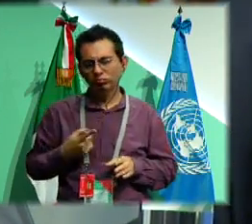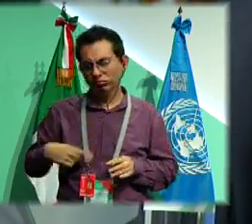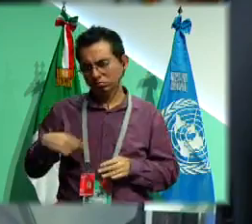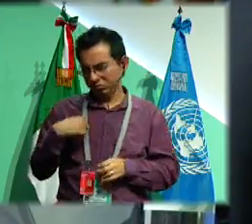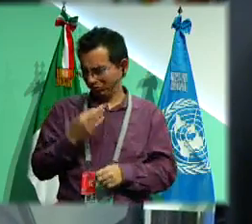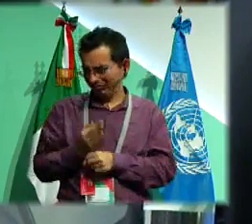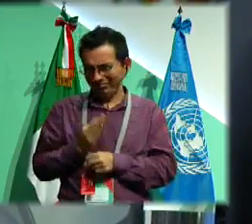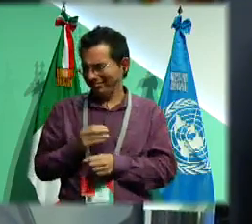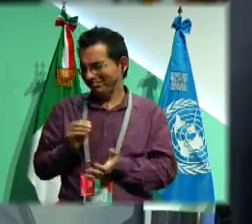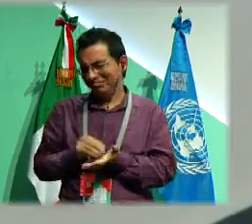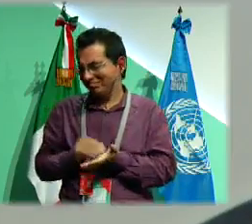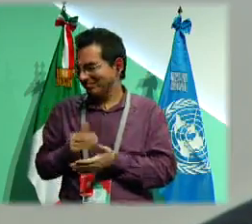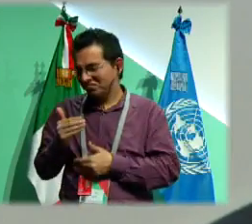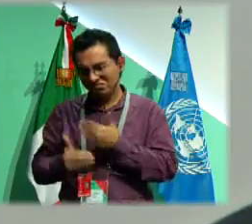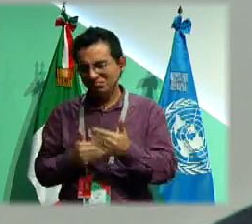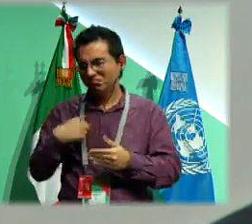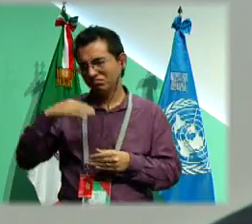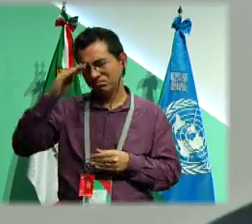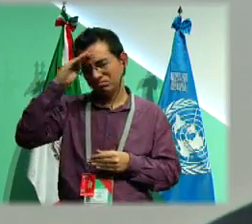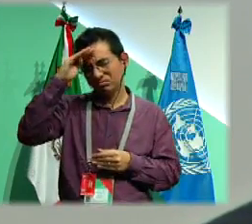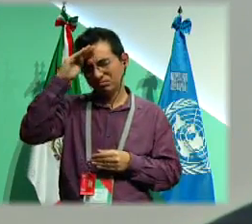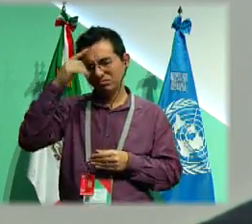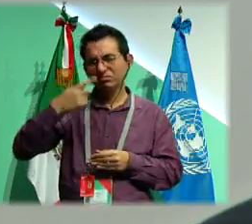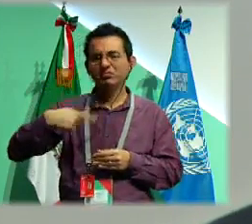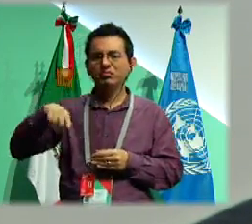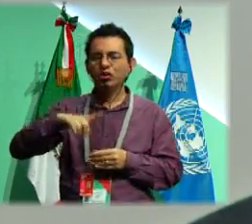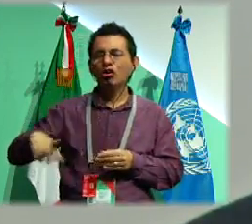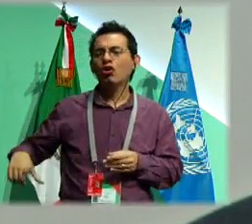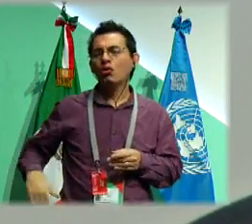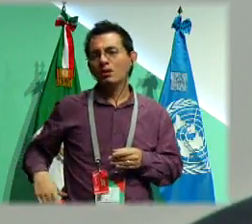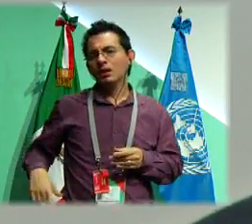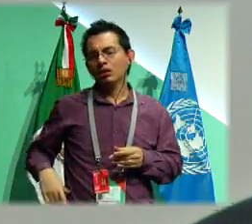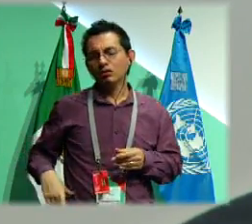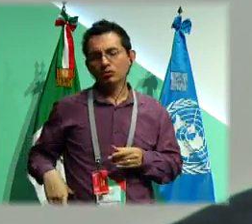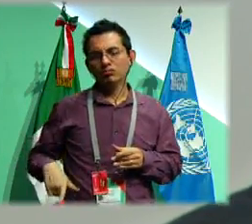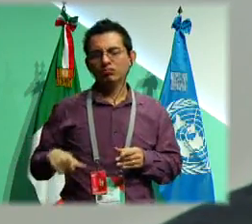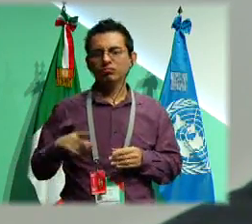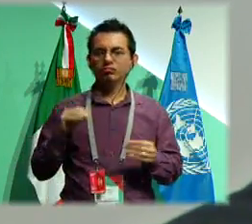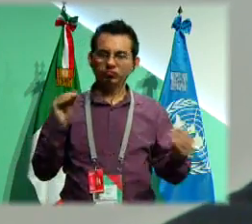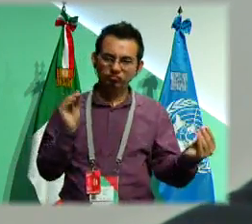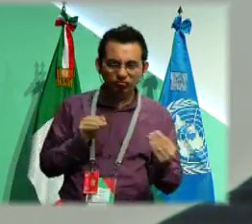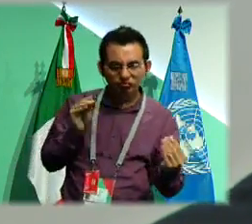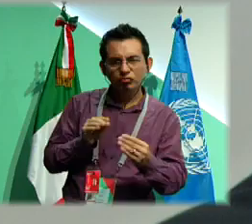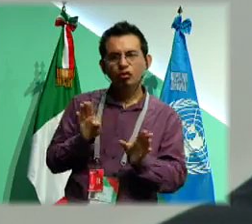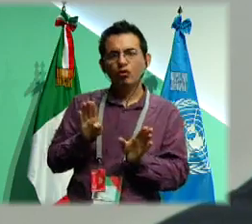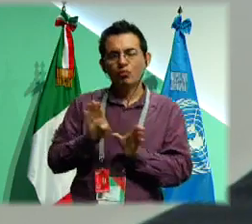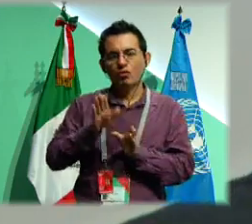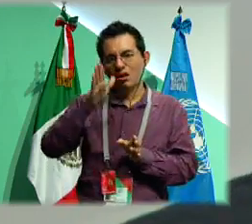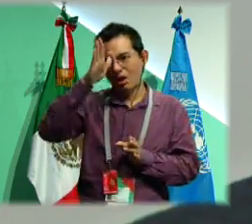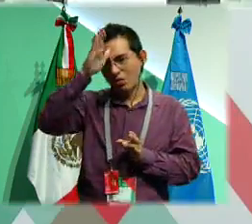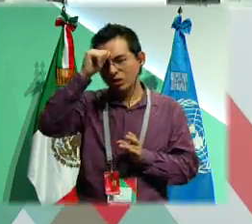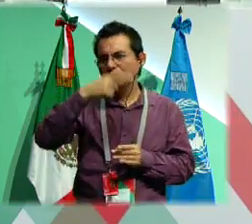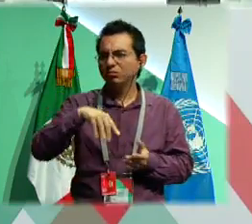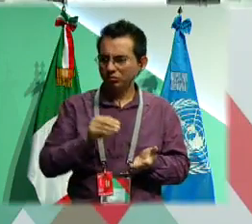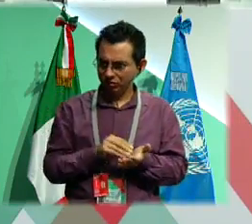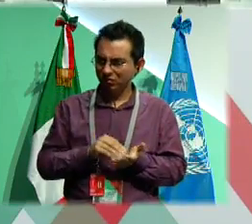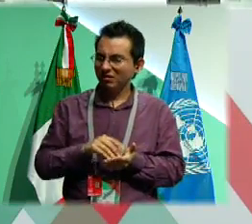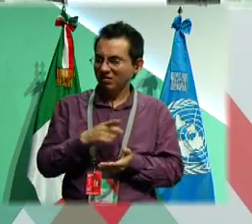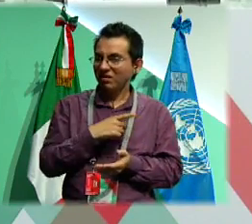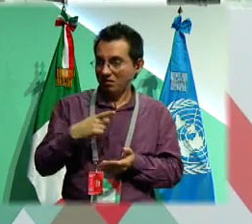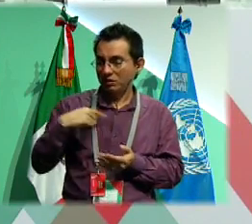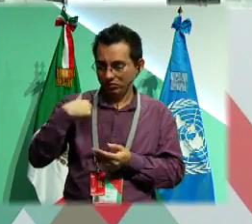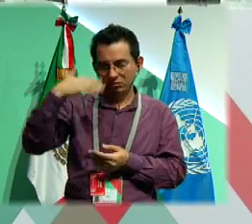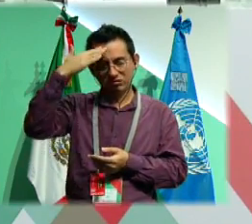que la façon dont les gouvernements agissent dans les négociations commerciales doit